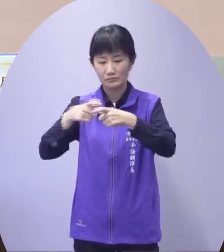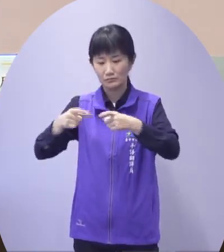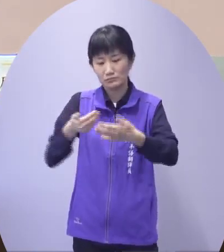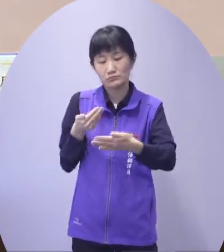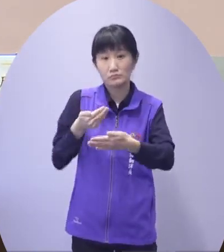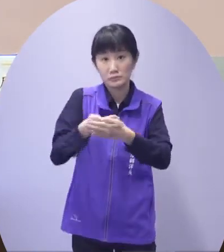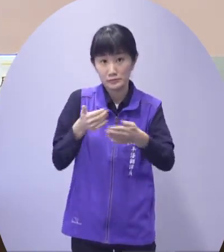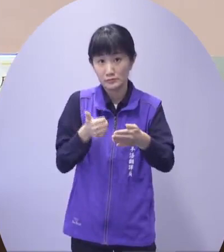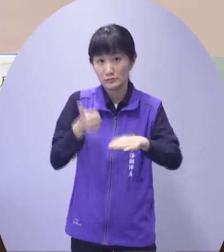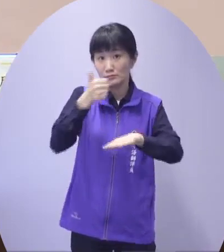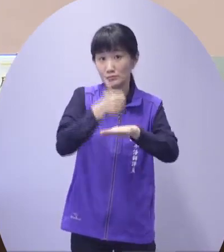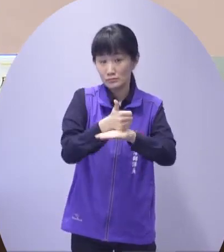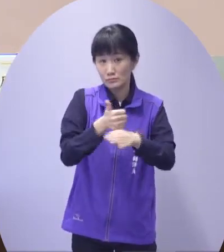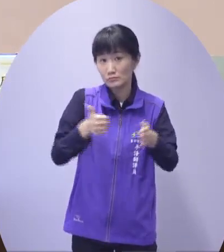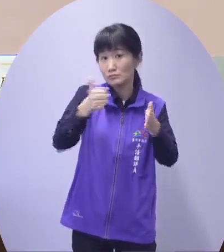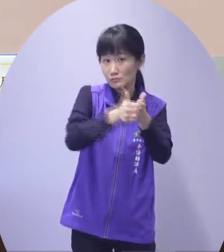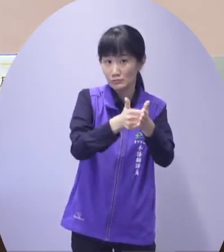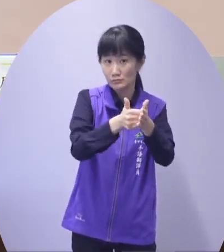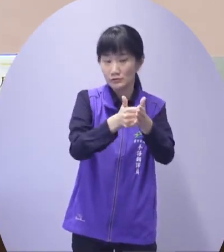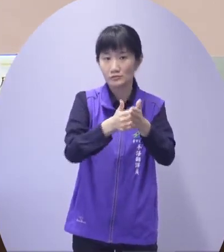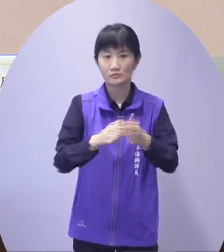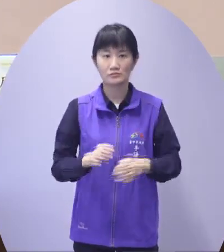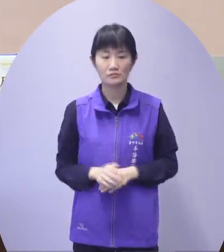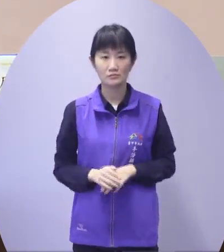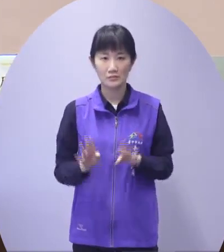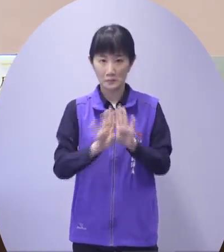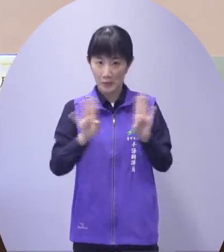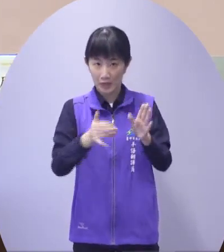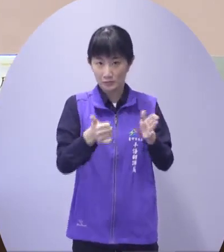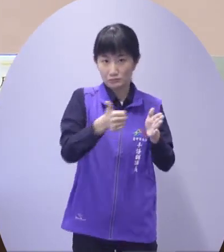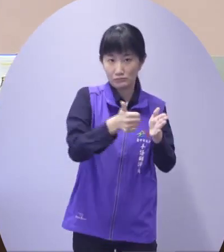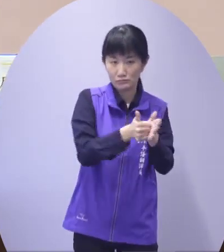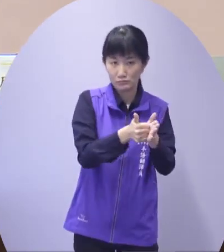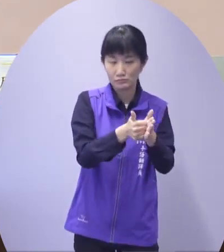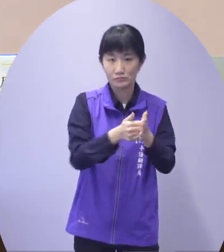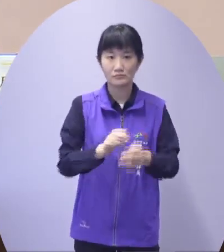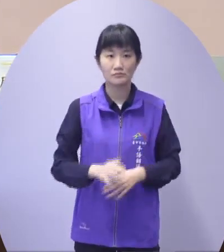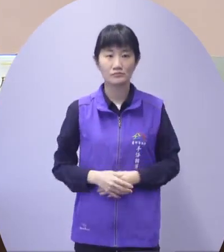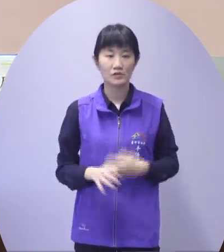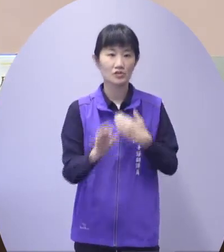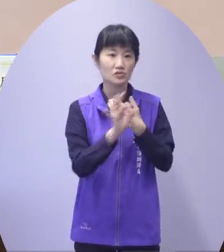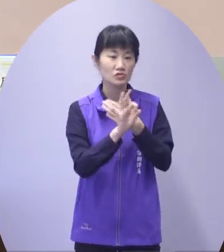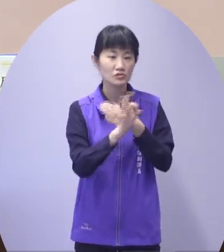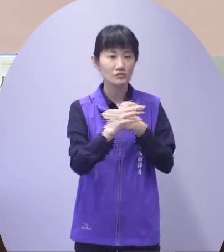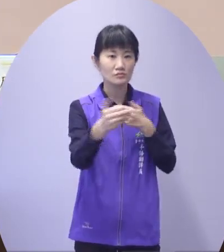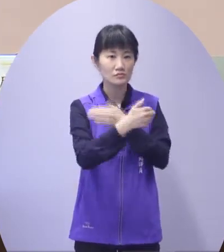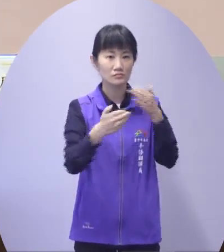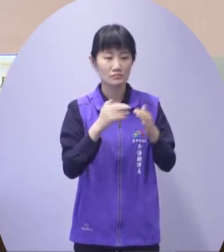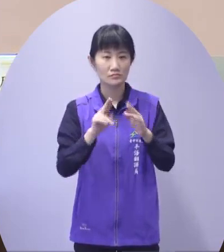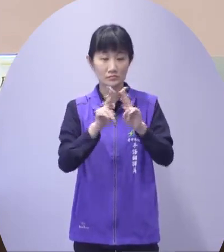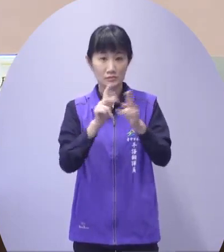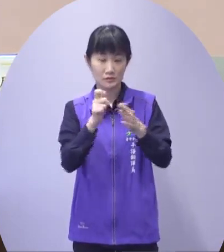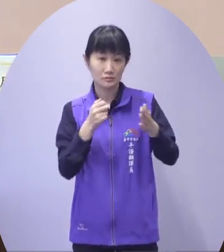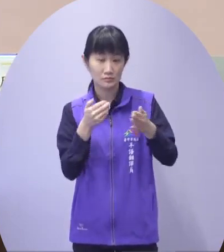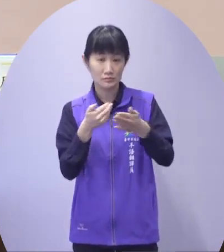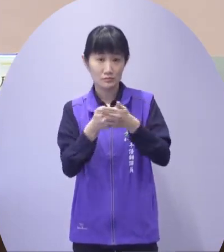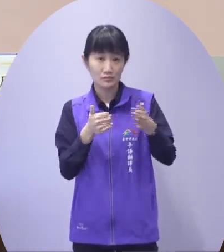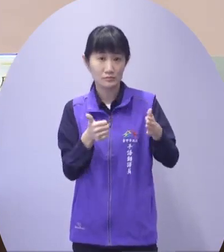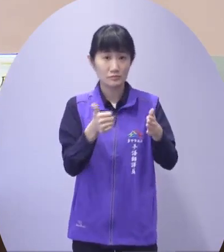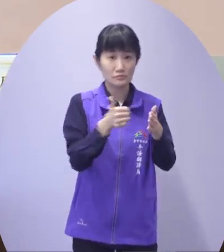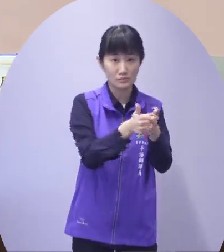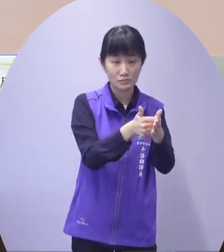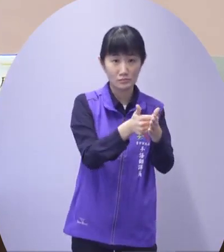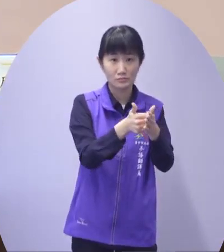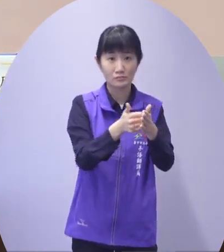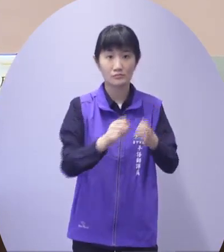是电子票证都可以，因为必须闸门过卡。那包括试营运期间，我们不是把闸门打开大家自由进出，不